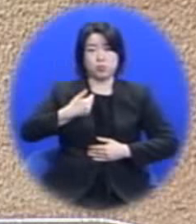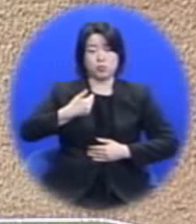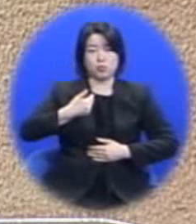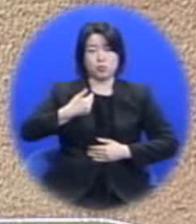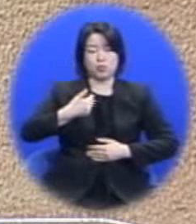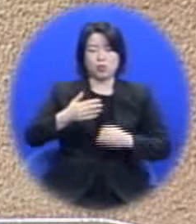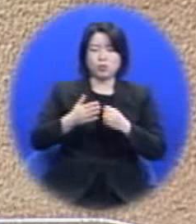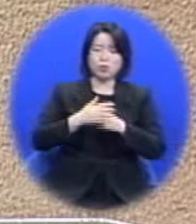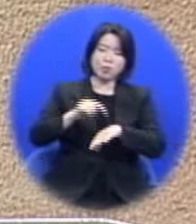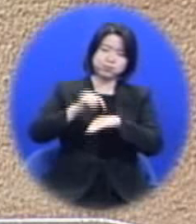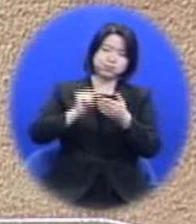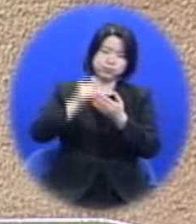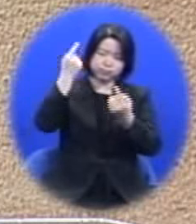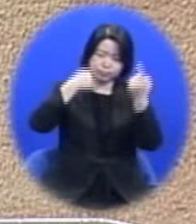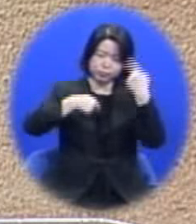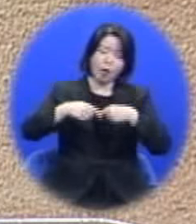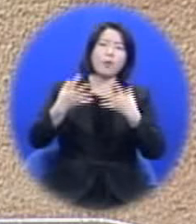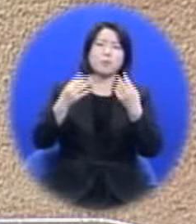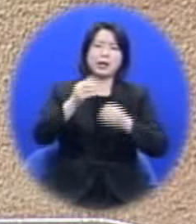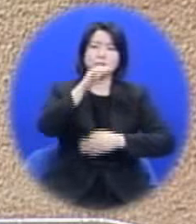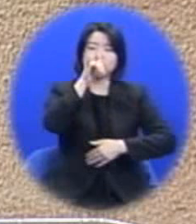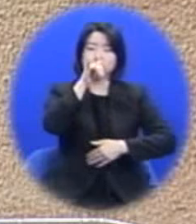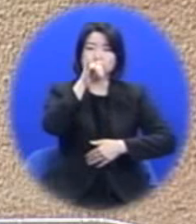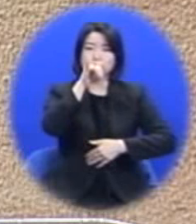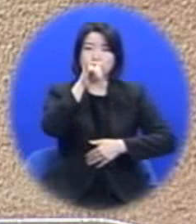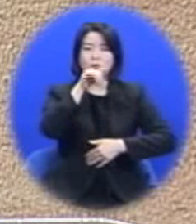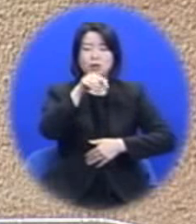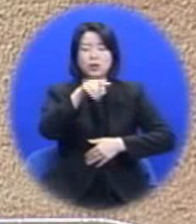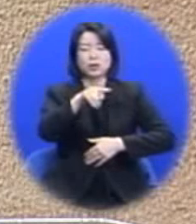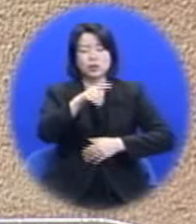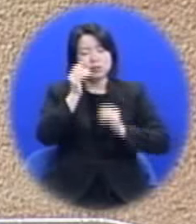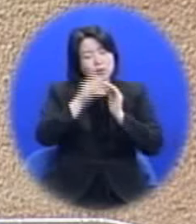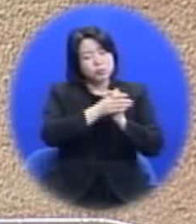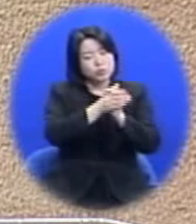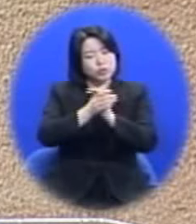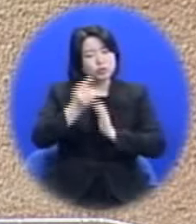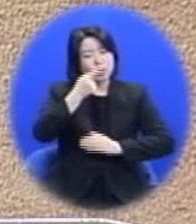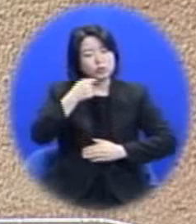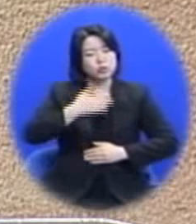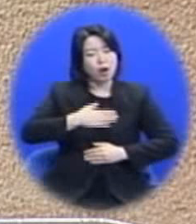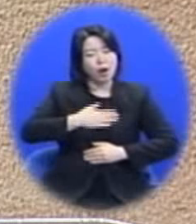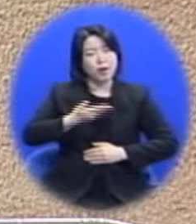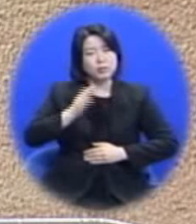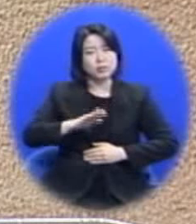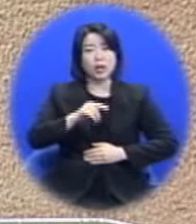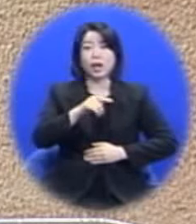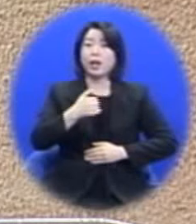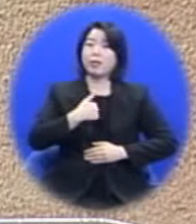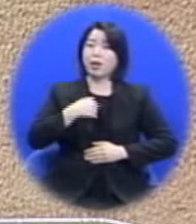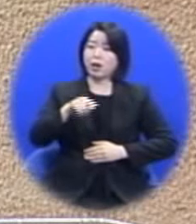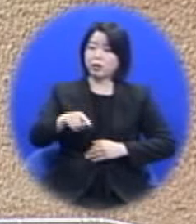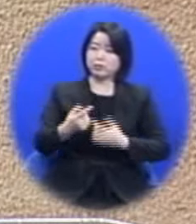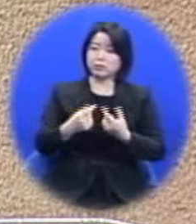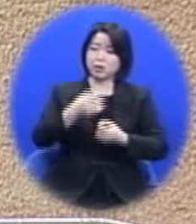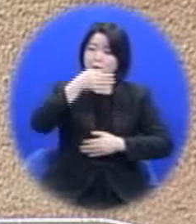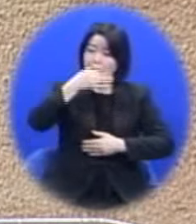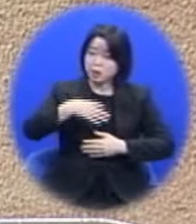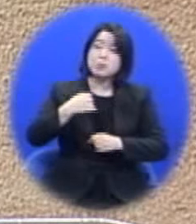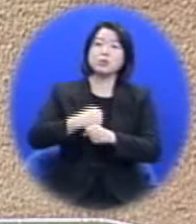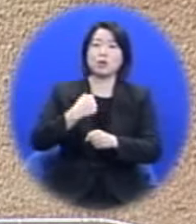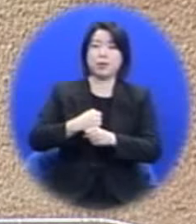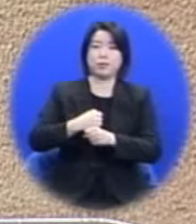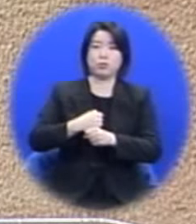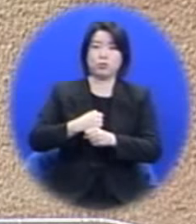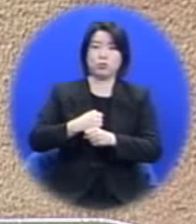그래서 마음이 많이 상했습니다. 아니 이렇게 가까운 줄 알았더니 나를 이렇게 힘들게 하시는구나. 그게